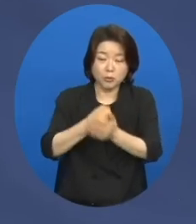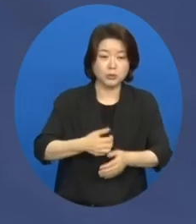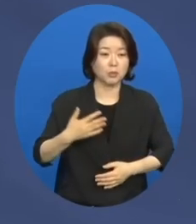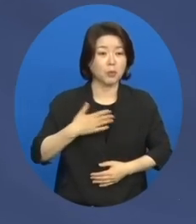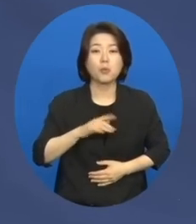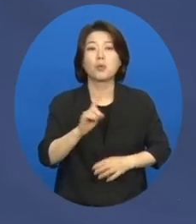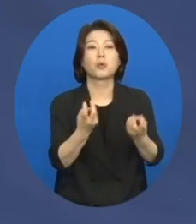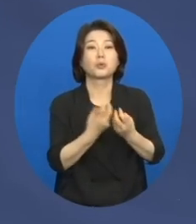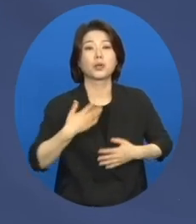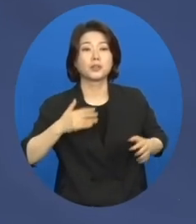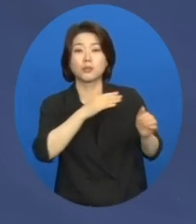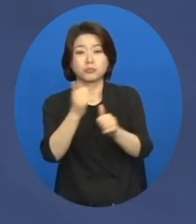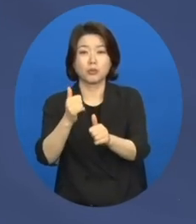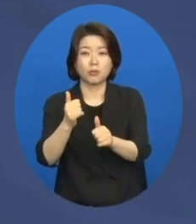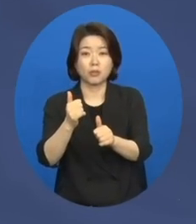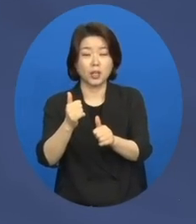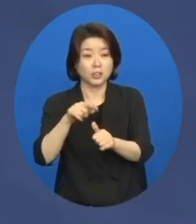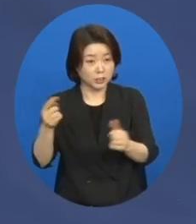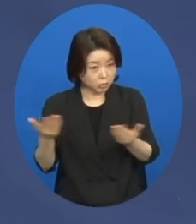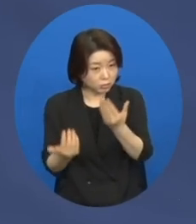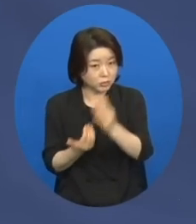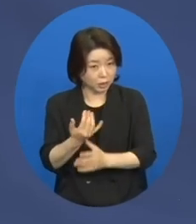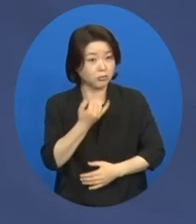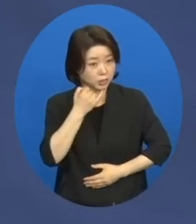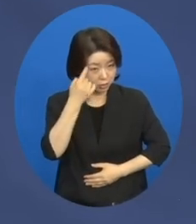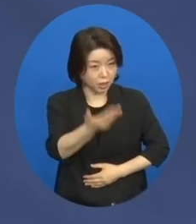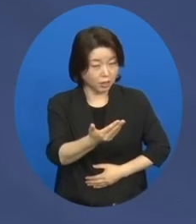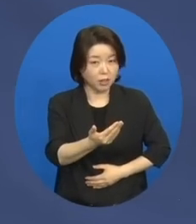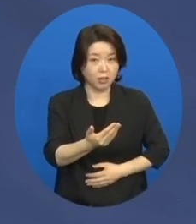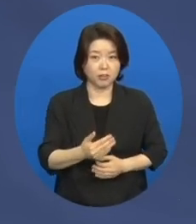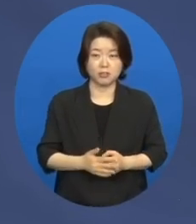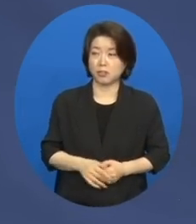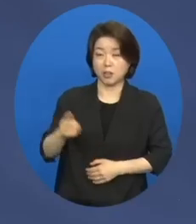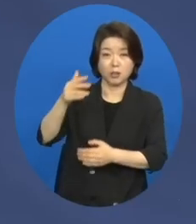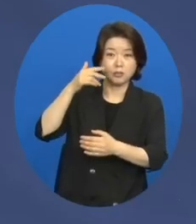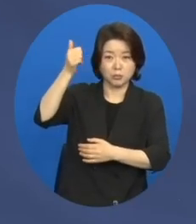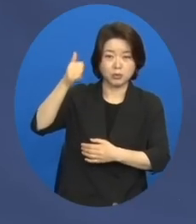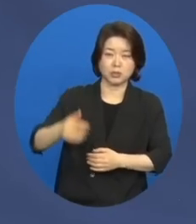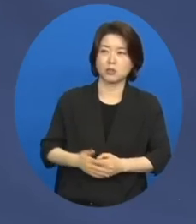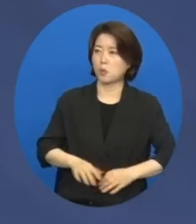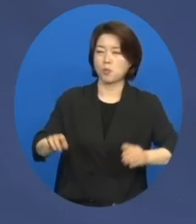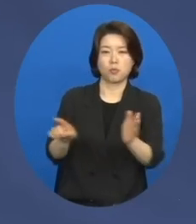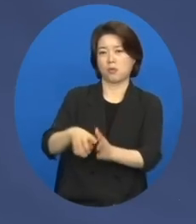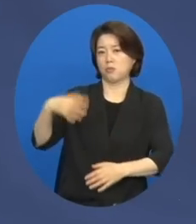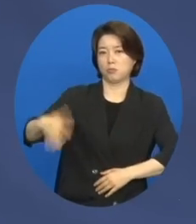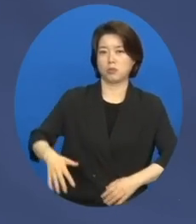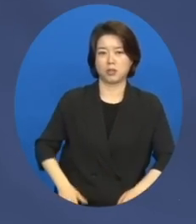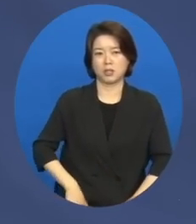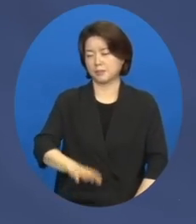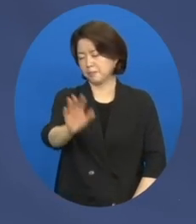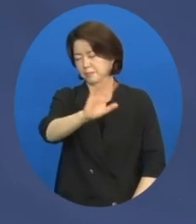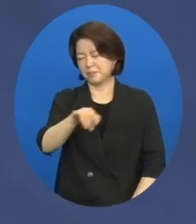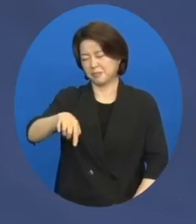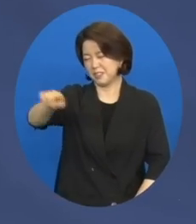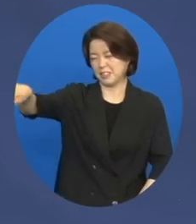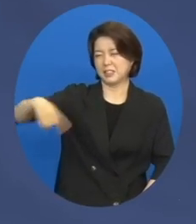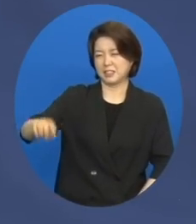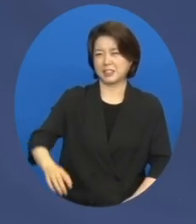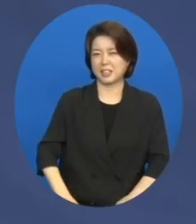불렀냐, 그런 불상사가 일어나도 괜찮겠냐. 아, 그랬더니 그분이 믿음이 대단한 게 절대 이 사람들은